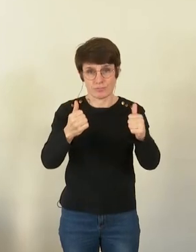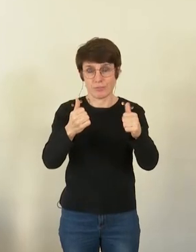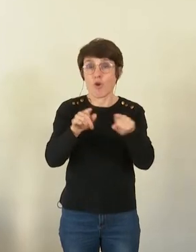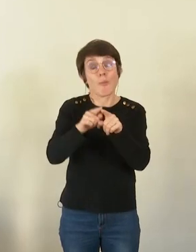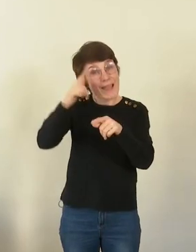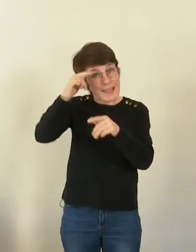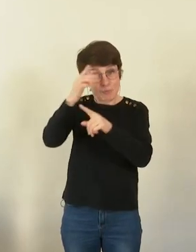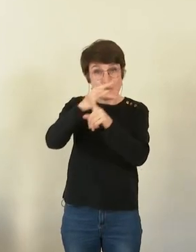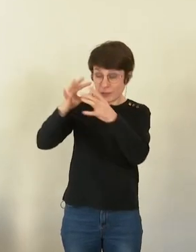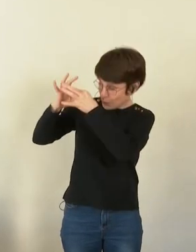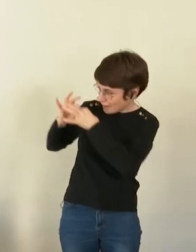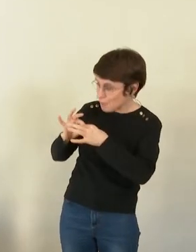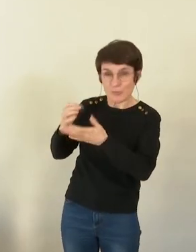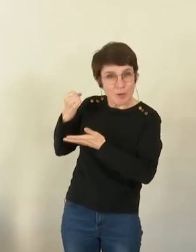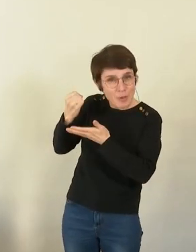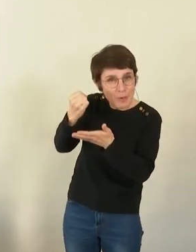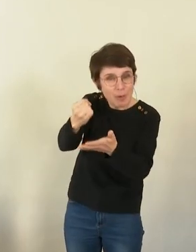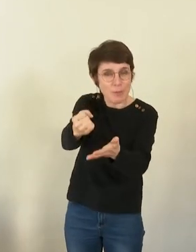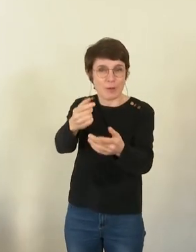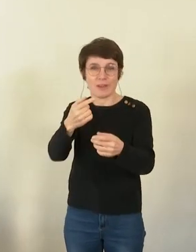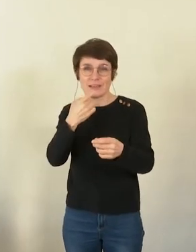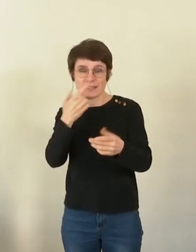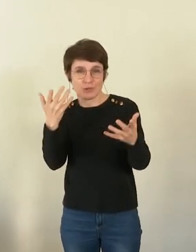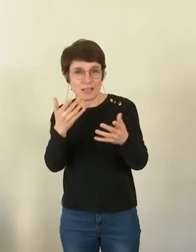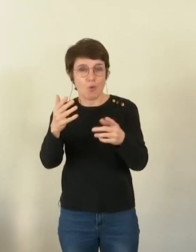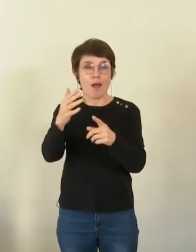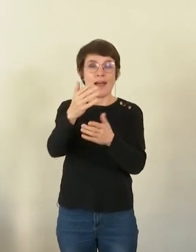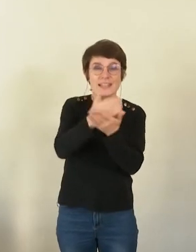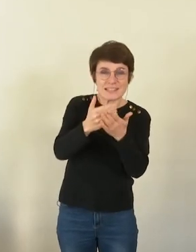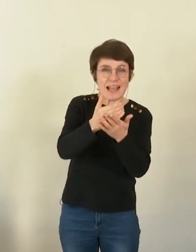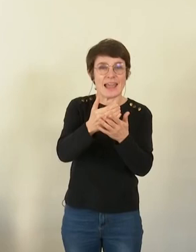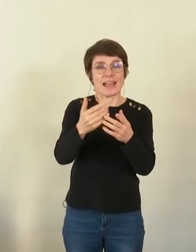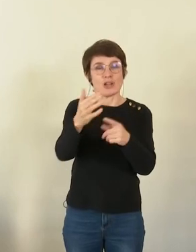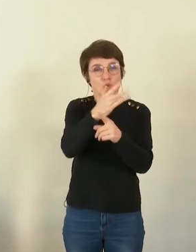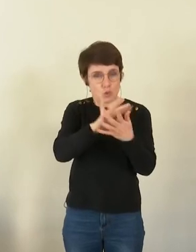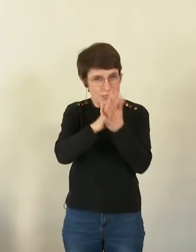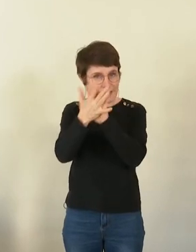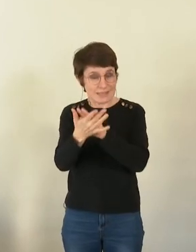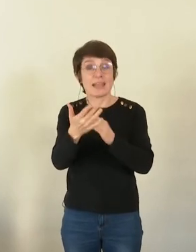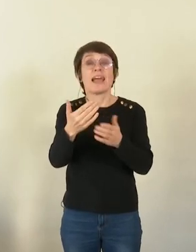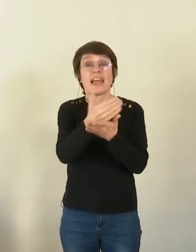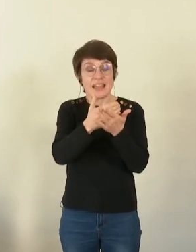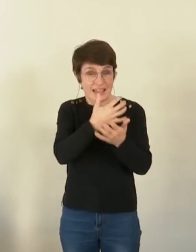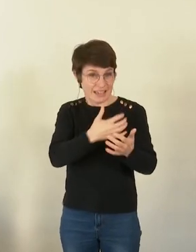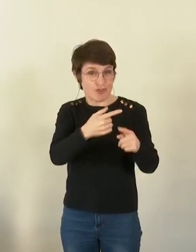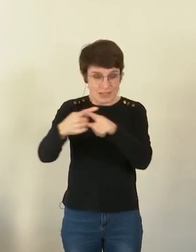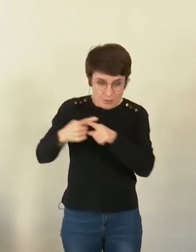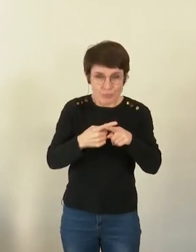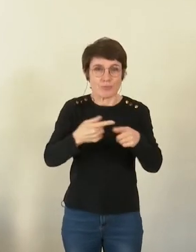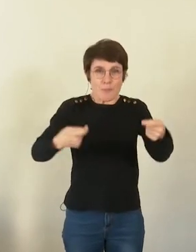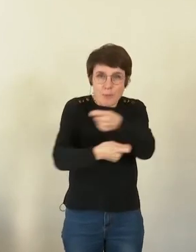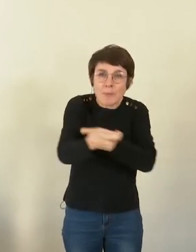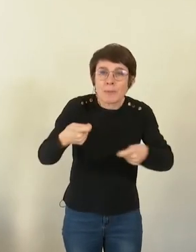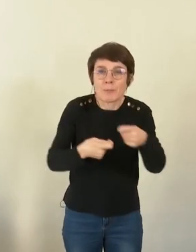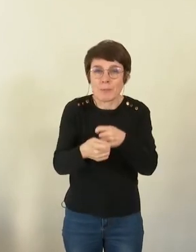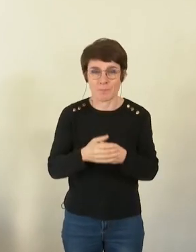sociale construite autour du salaire socialisé et de la redistribution des richesses une fois dit ça on